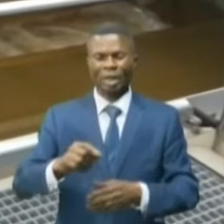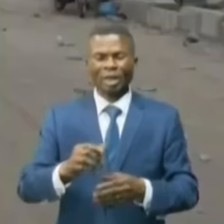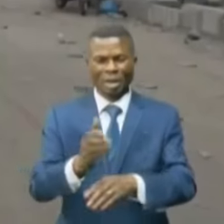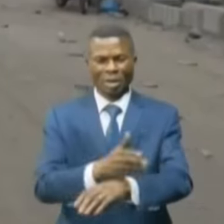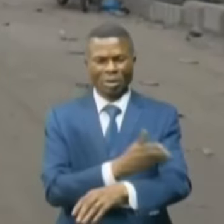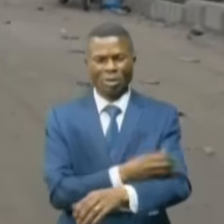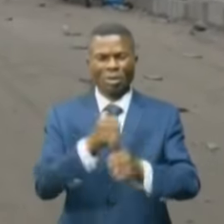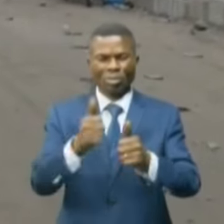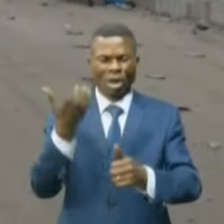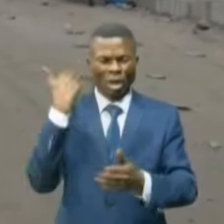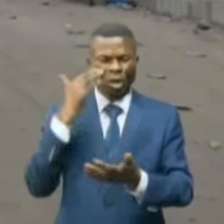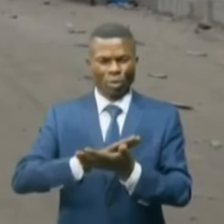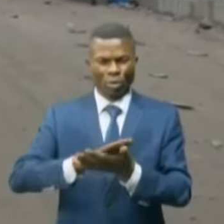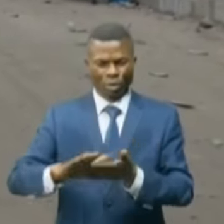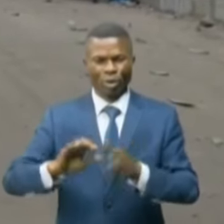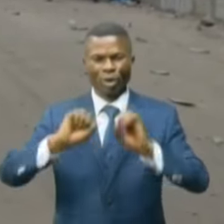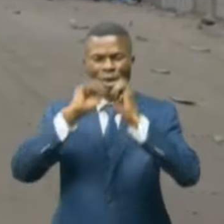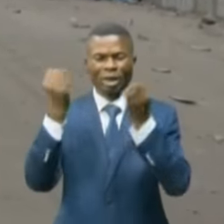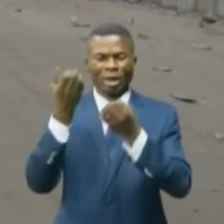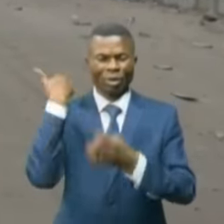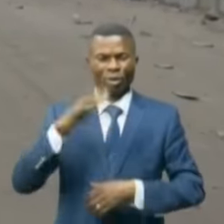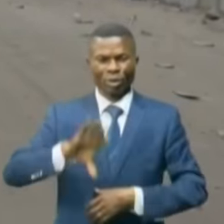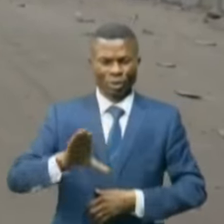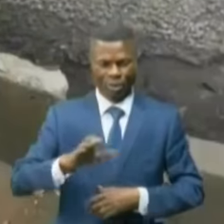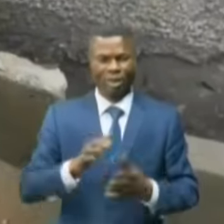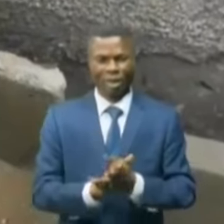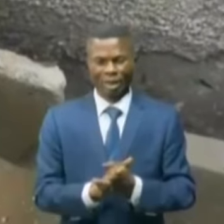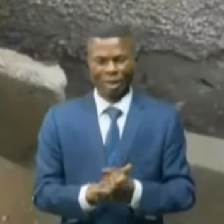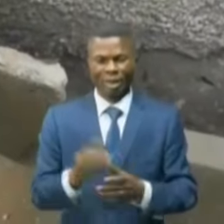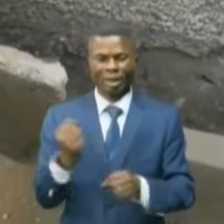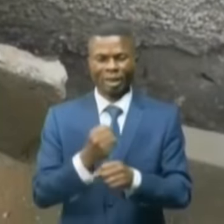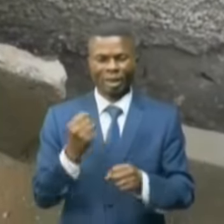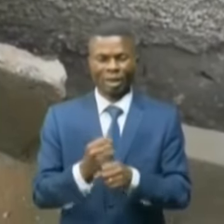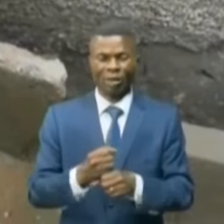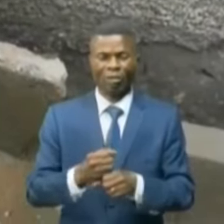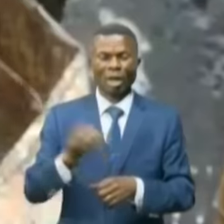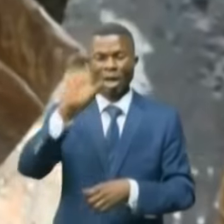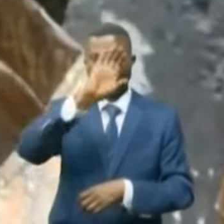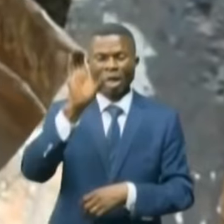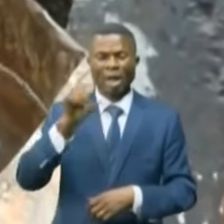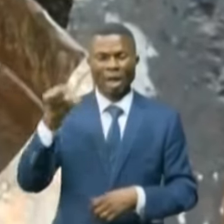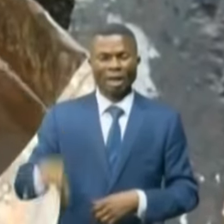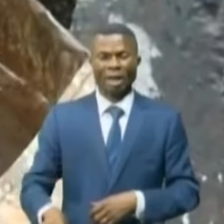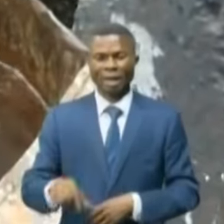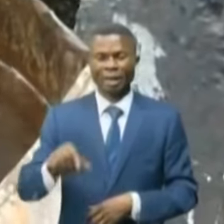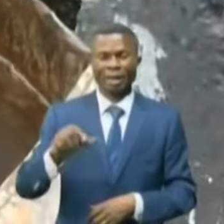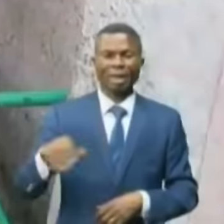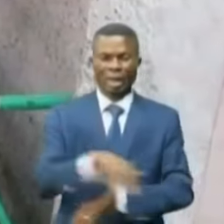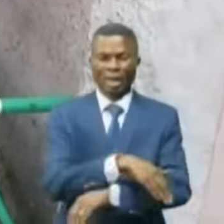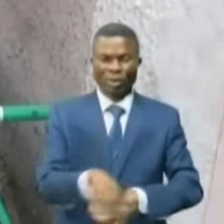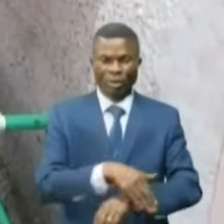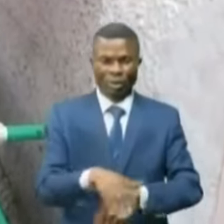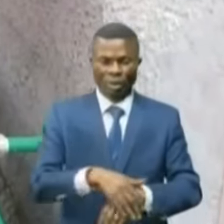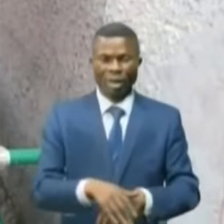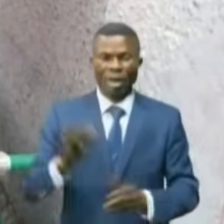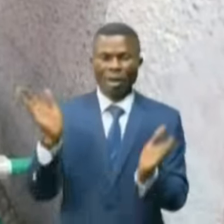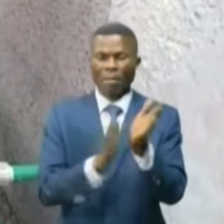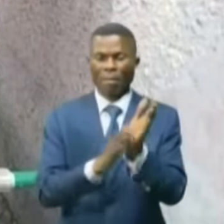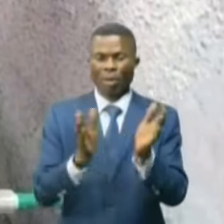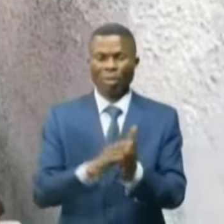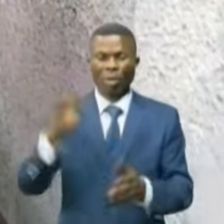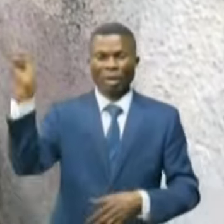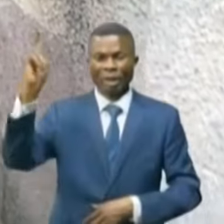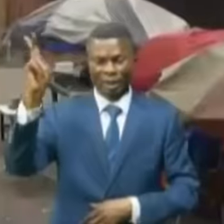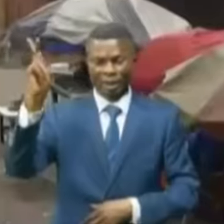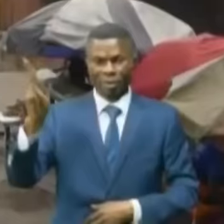en eau potable est observée dans la partie ouest de la capitale, notamment à Ngiringiri, Bondal et